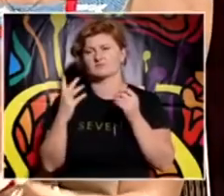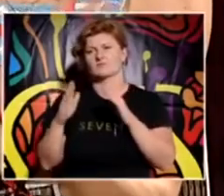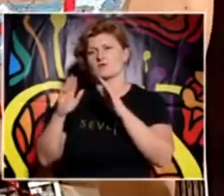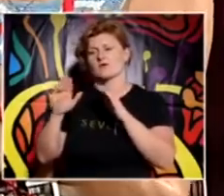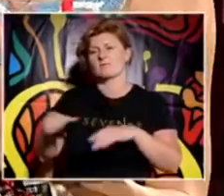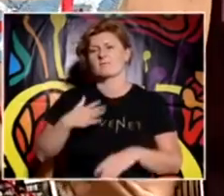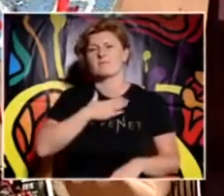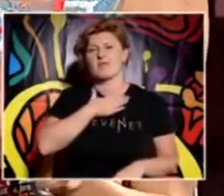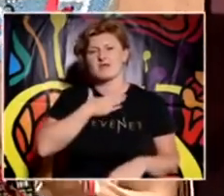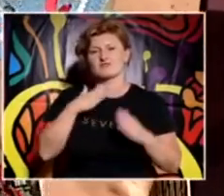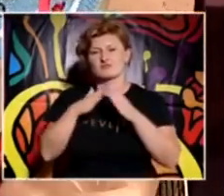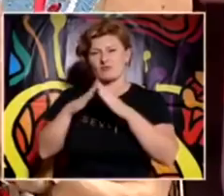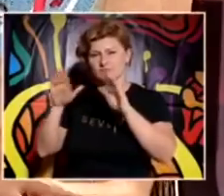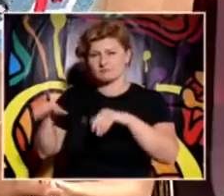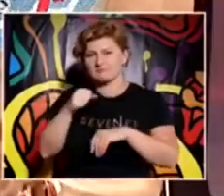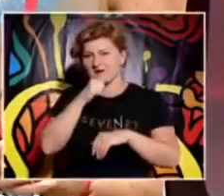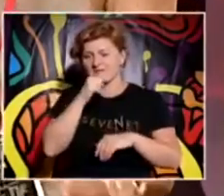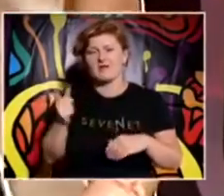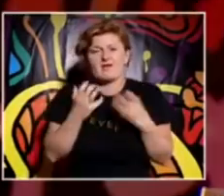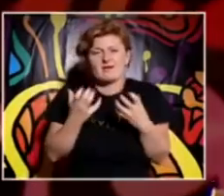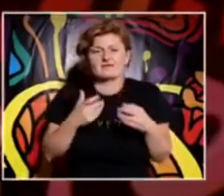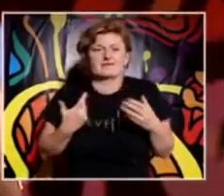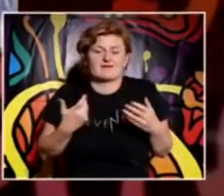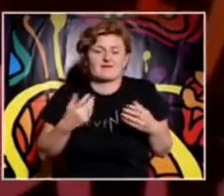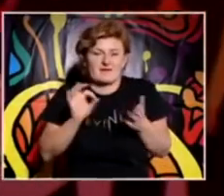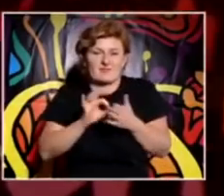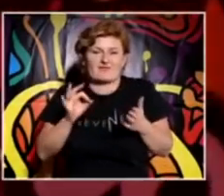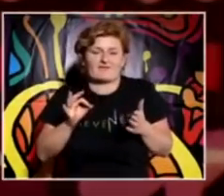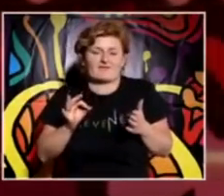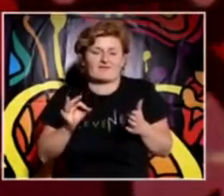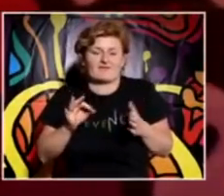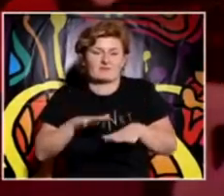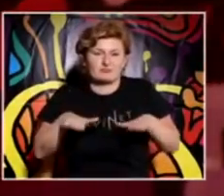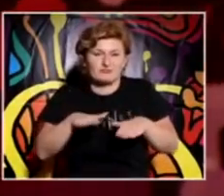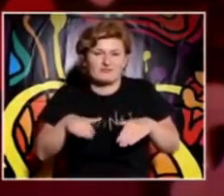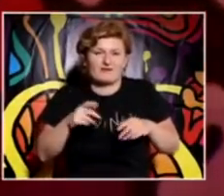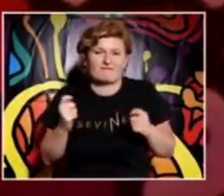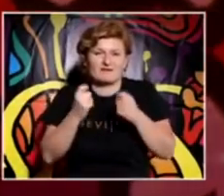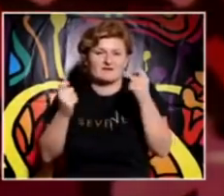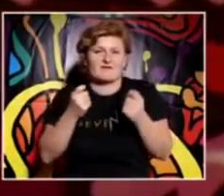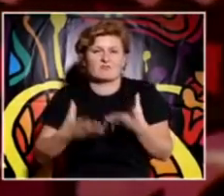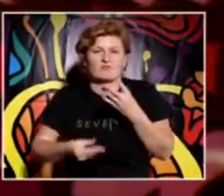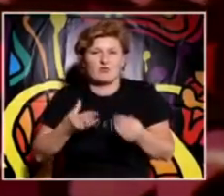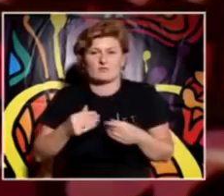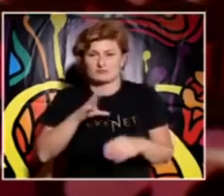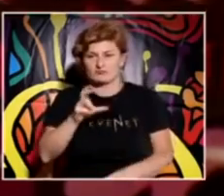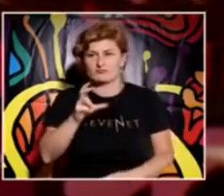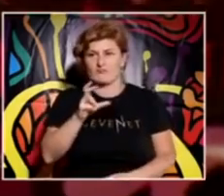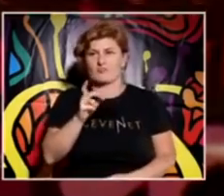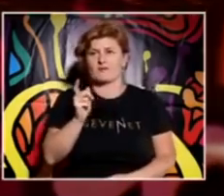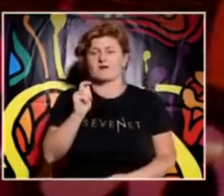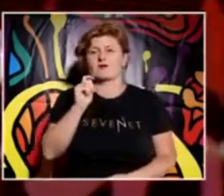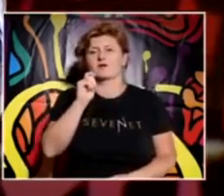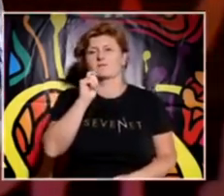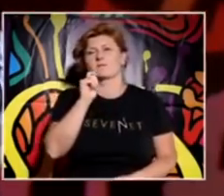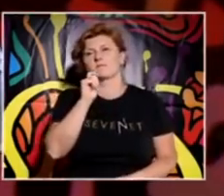by się wykąpał w festiwalowym błocie, jestem tego pewna. Zdecydowanie. To jest też taki pomysł na to, czy podróż może być przez to, co macie w domu,